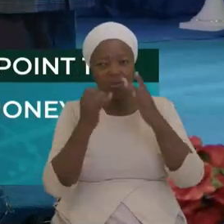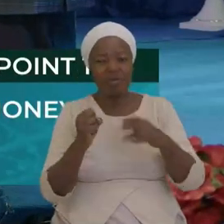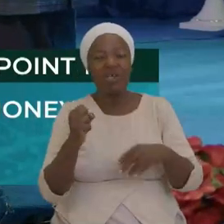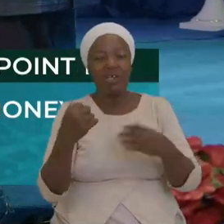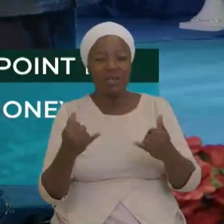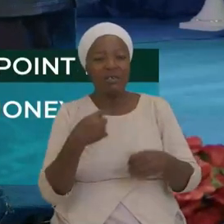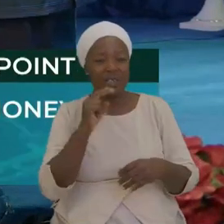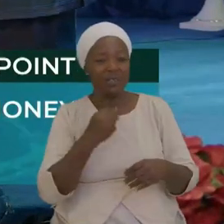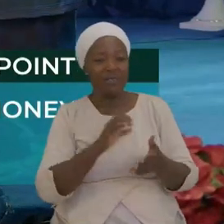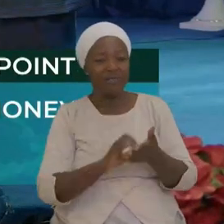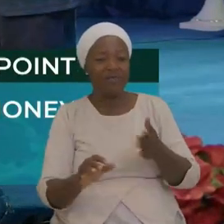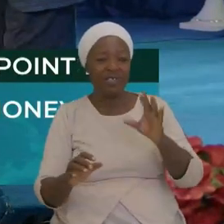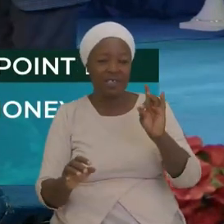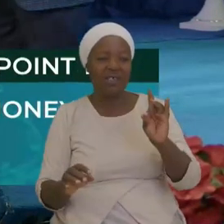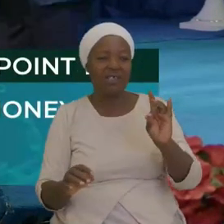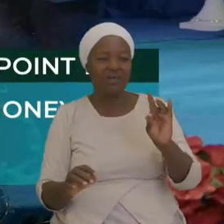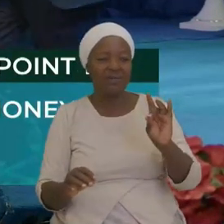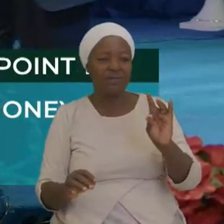Et il nous dit dans le verset 8,